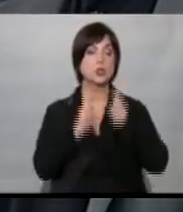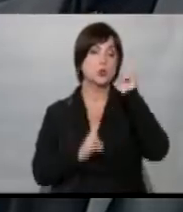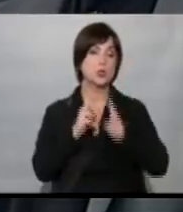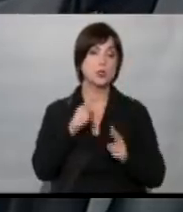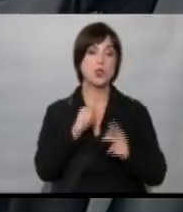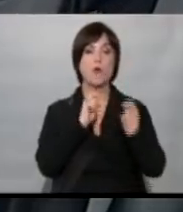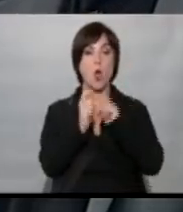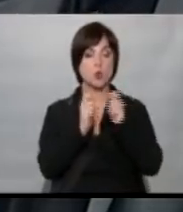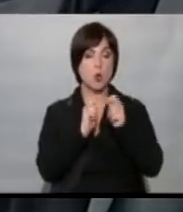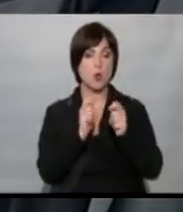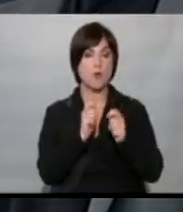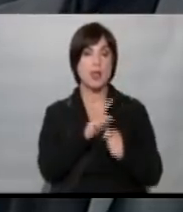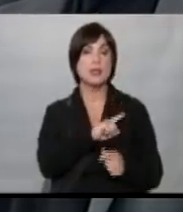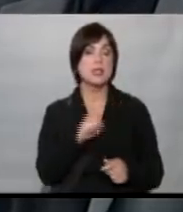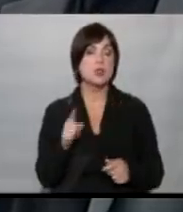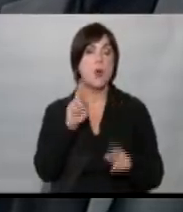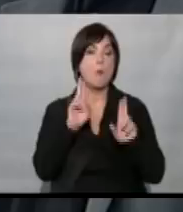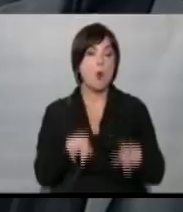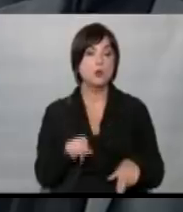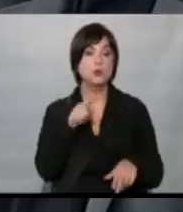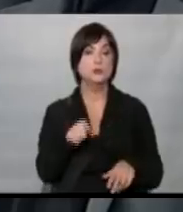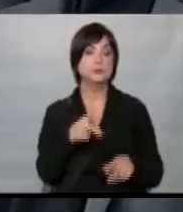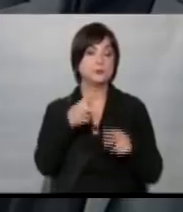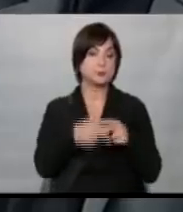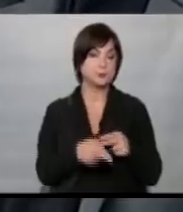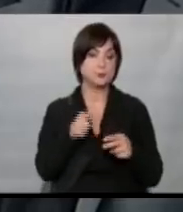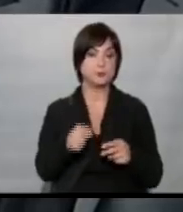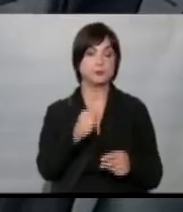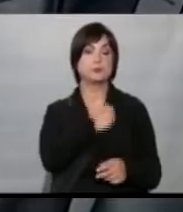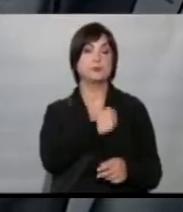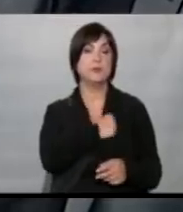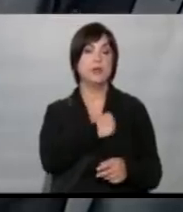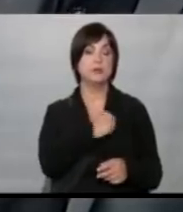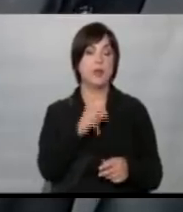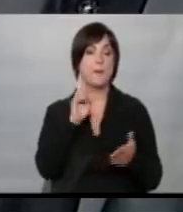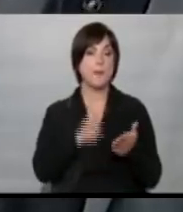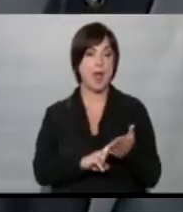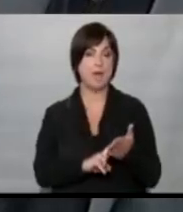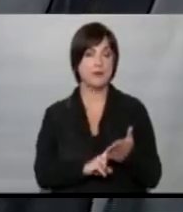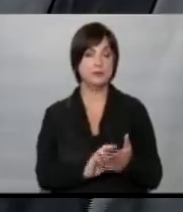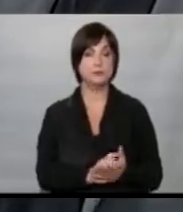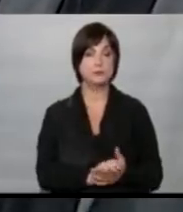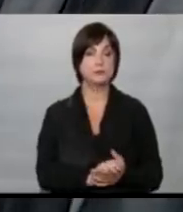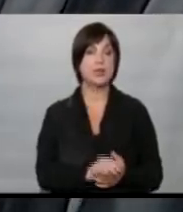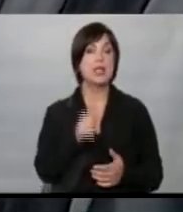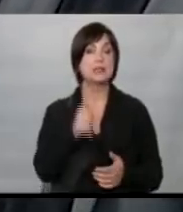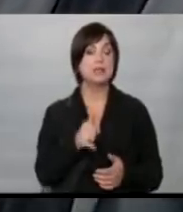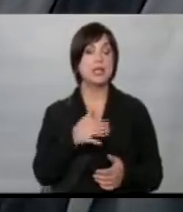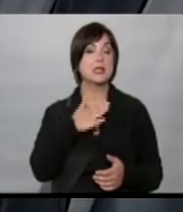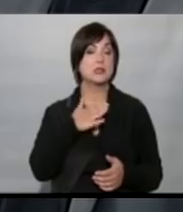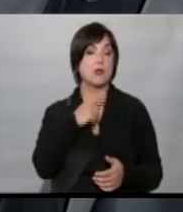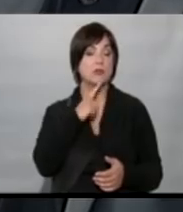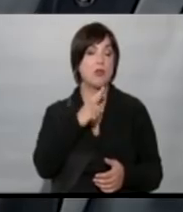во договорот, ниту некој може некому да го спори, бидејќи тоа е загарантирано човеково право. Значи, сега